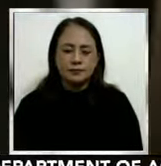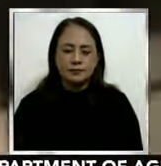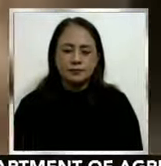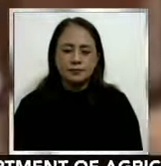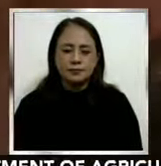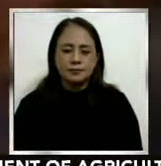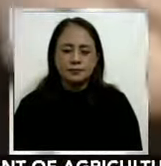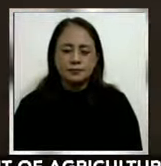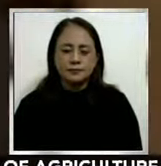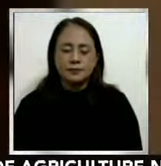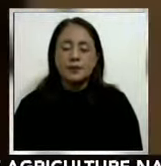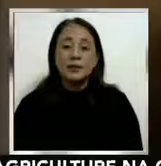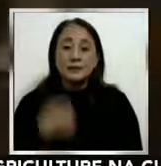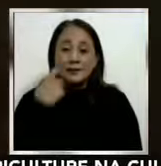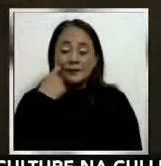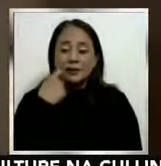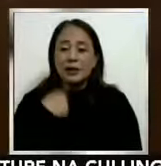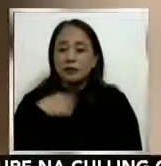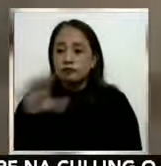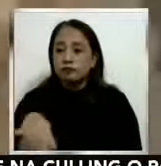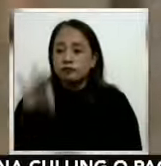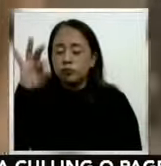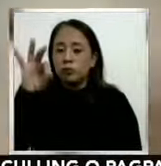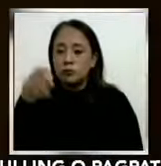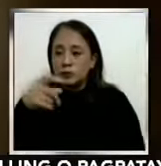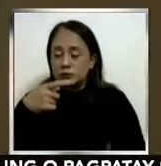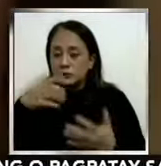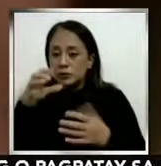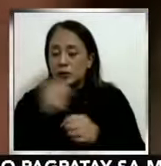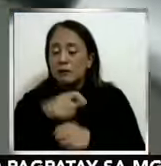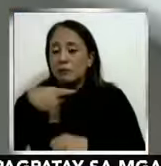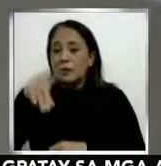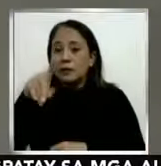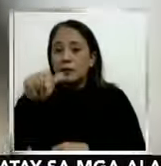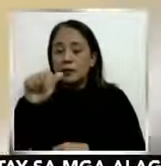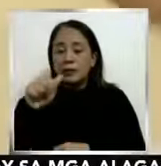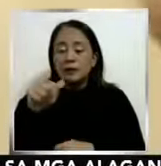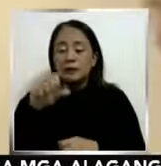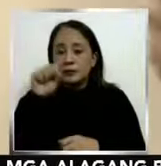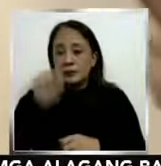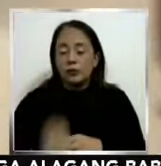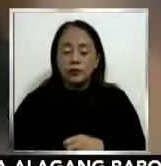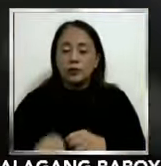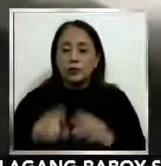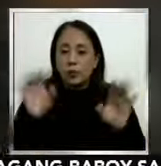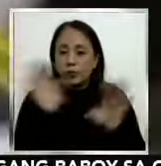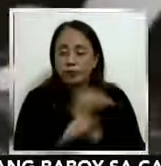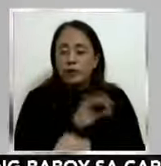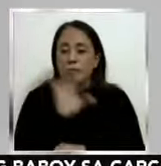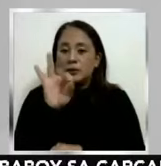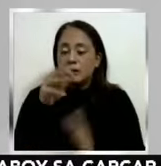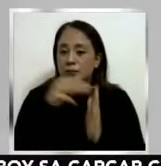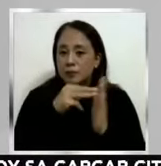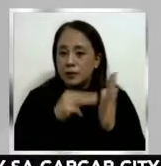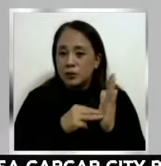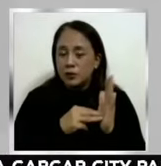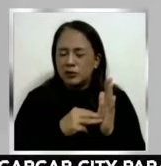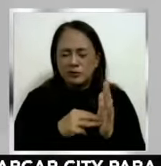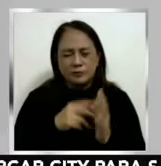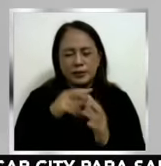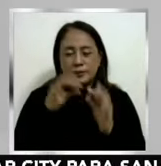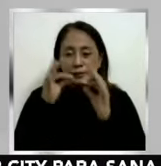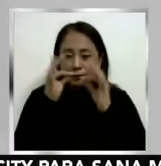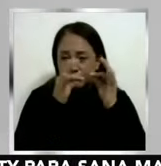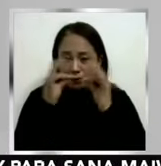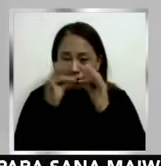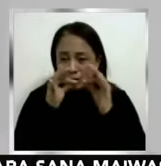Kailan lang na makumpiska sa raid sa mismong Pideya Southern District Office ang 9 na milyong pisong halaga ng hinihinalang shabu na